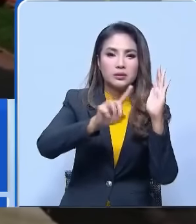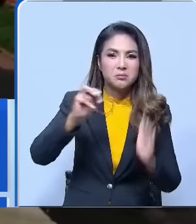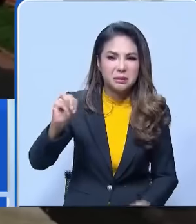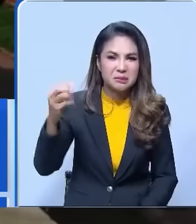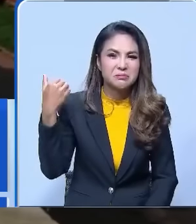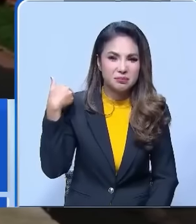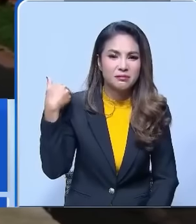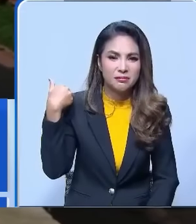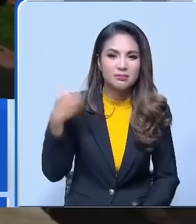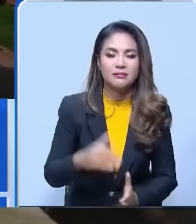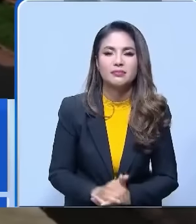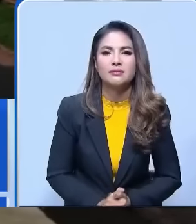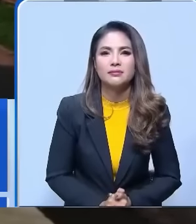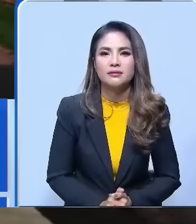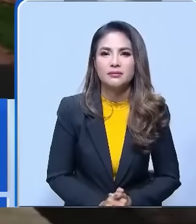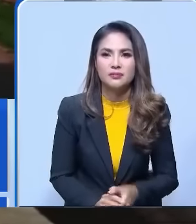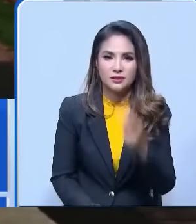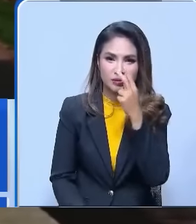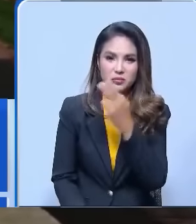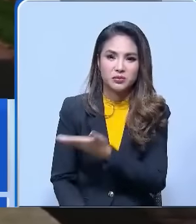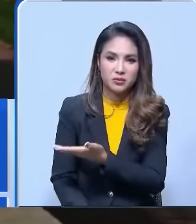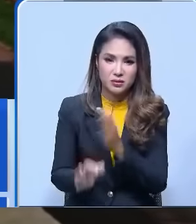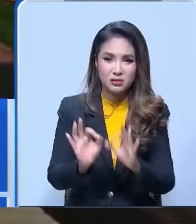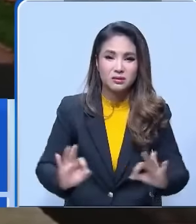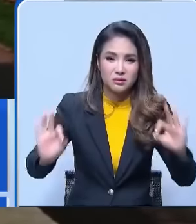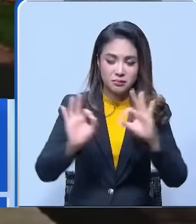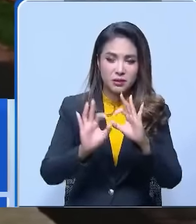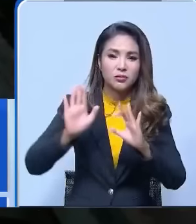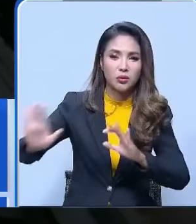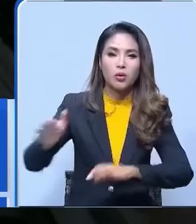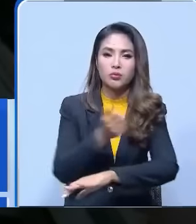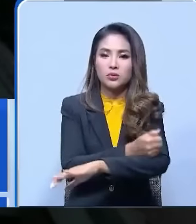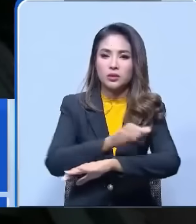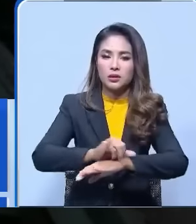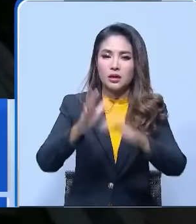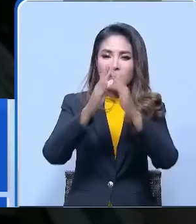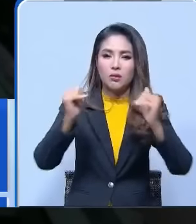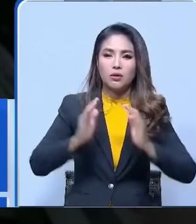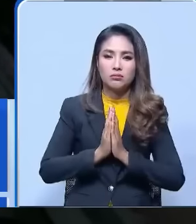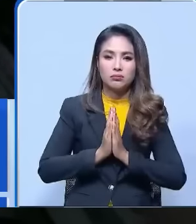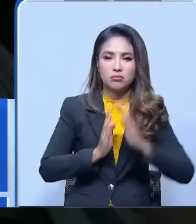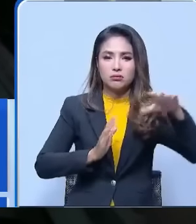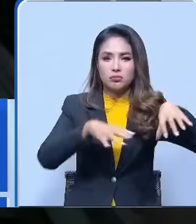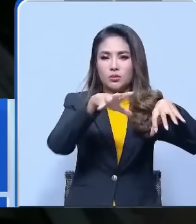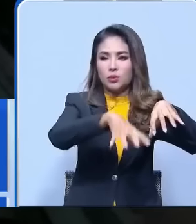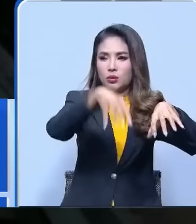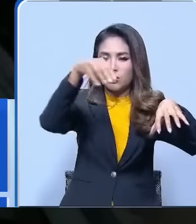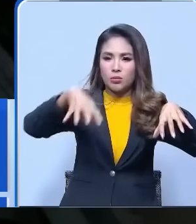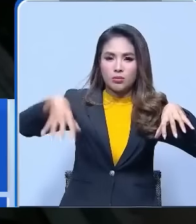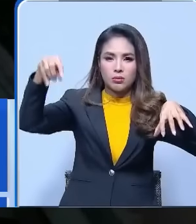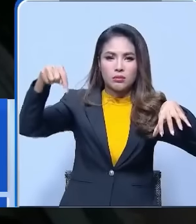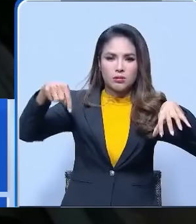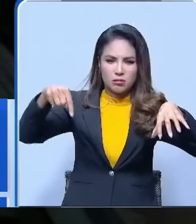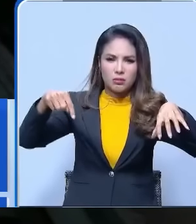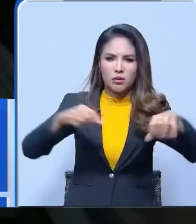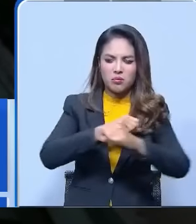ก็ นี่จุดนี้แลนด์มาร์คสำคัญของพระนครศรีอยุธยาเลยจุดนี้ก็เป็นอุทยานประวัติศาสตร์ด้วยก็ต้องมีการตั้งเขื่อนเนาะเพราะว่าถ้